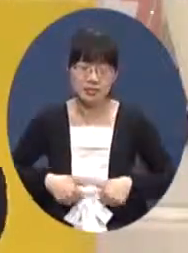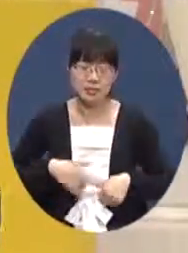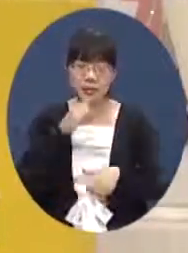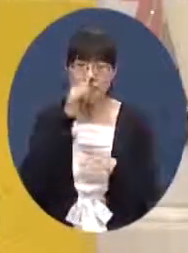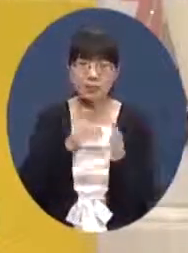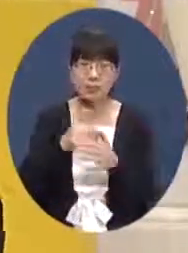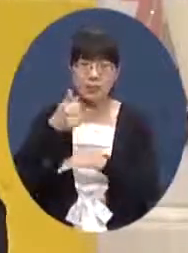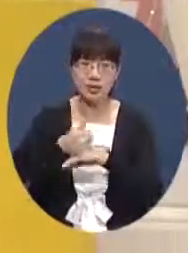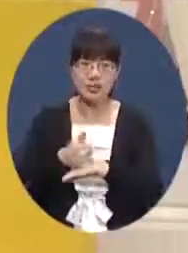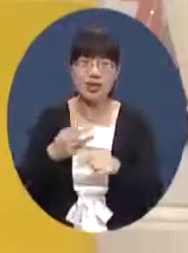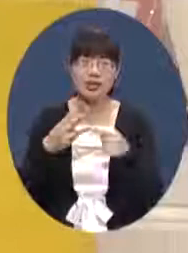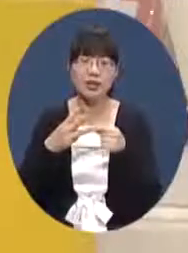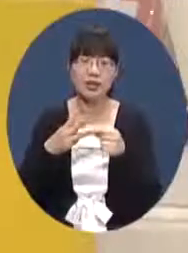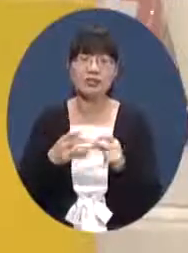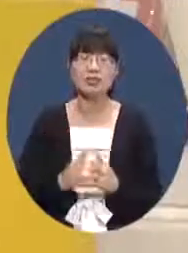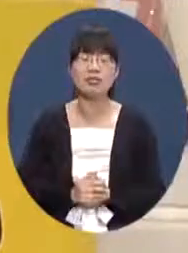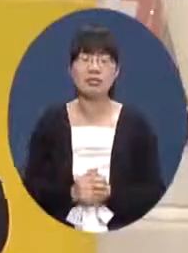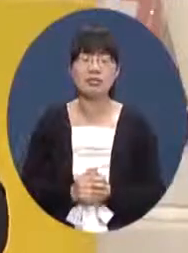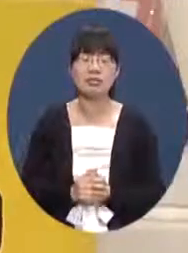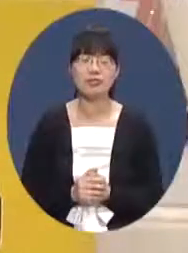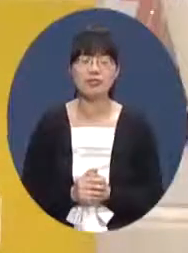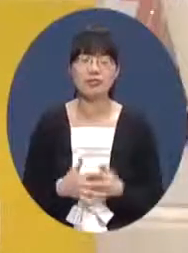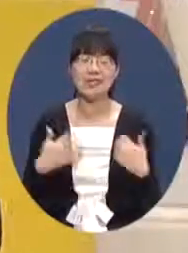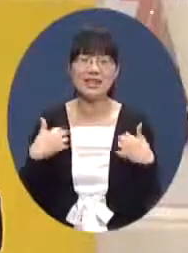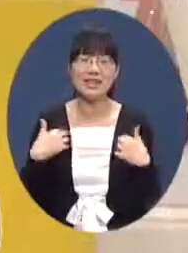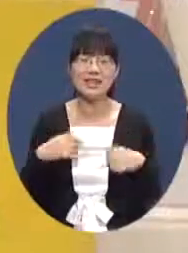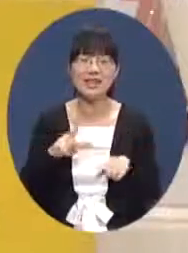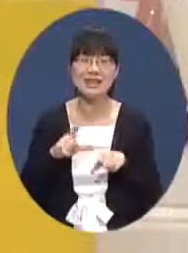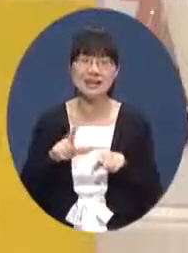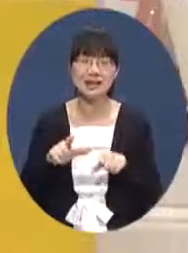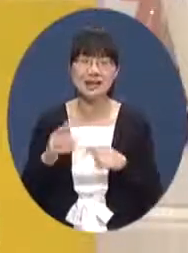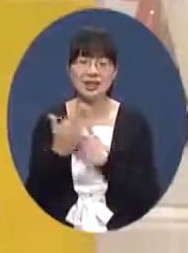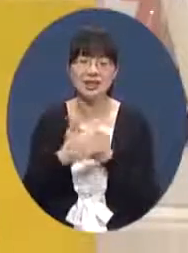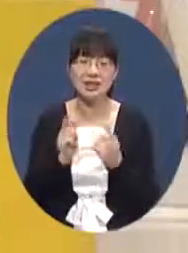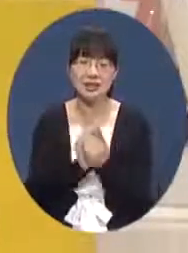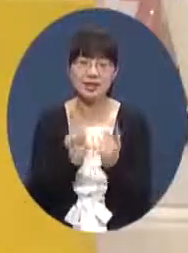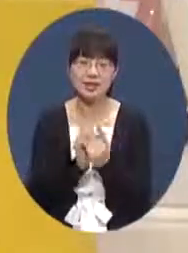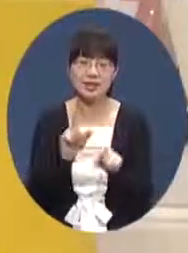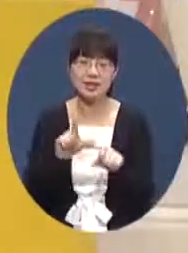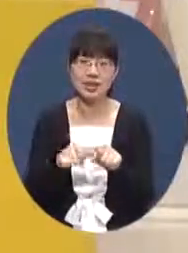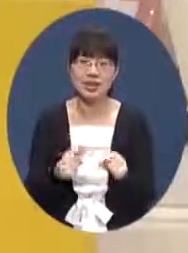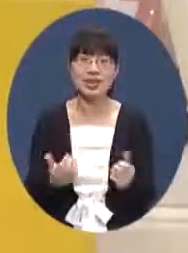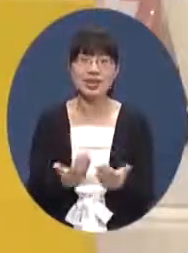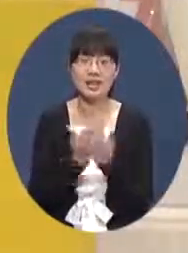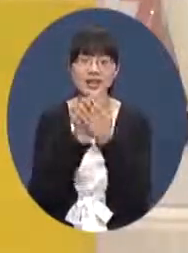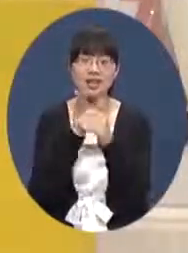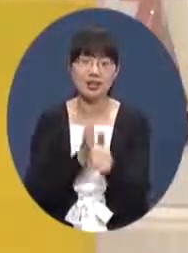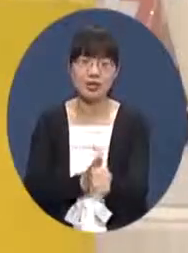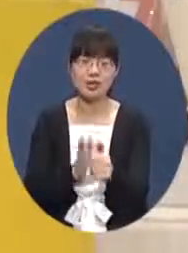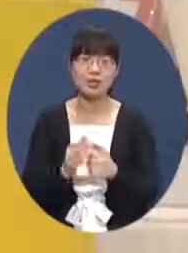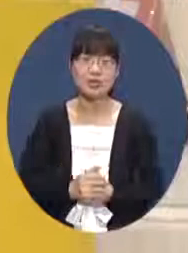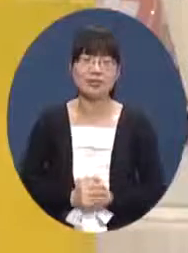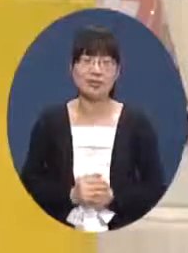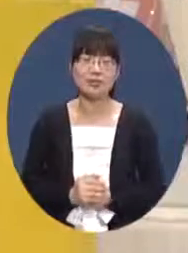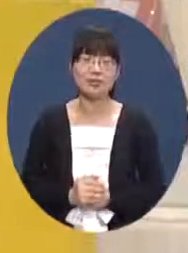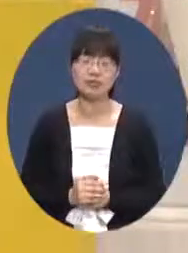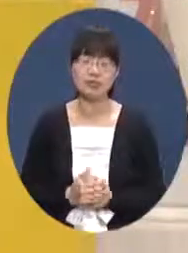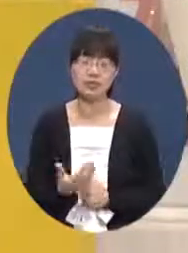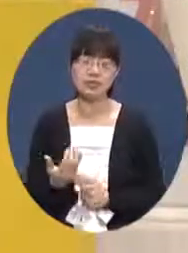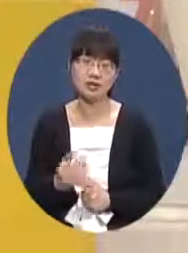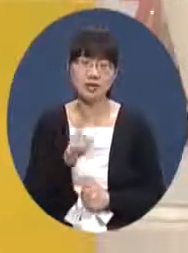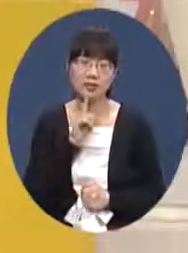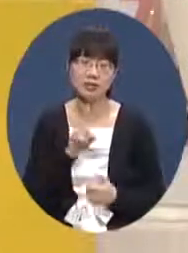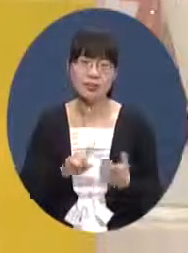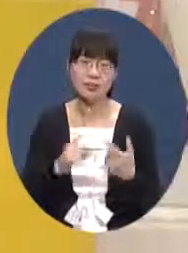그리고 마지막으로 세 번째는요. 좀 즐거운 신체 접촉의 기회를 좀 향상시켜라. 이 말씀을 좀 드리고 싶은데 아까도